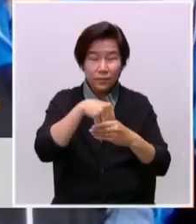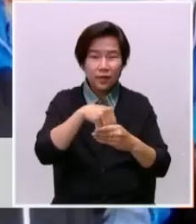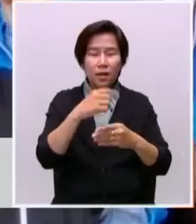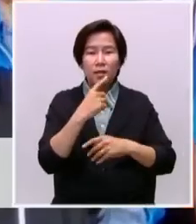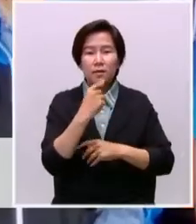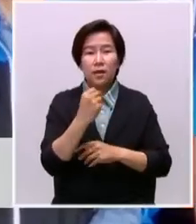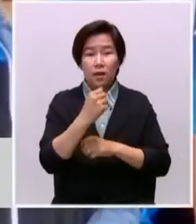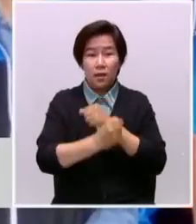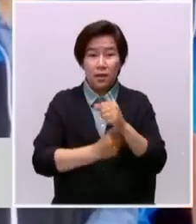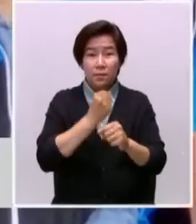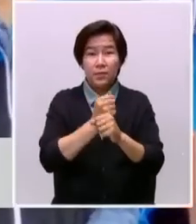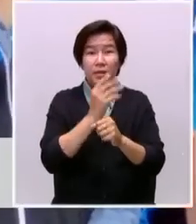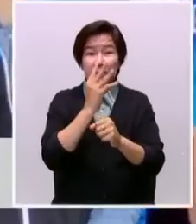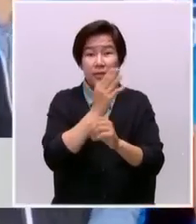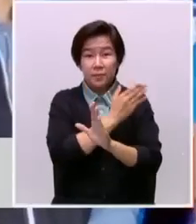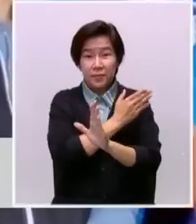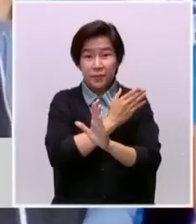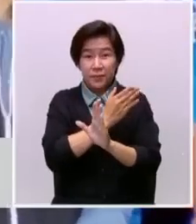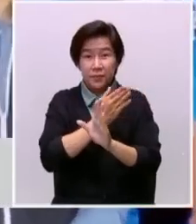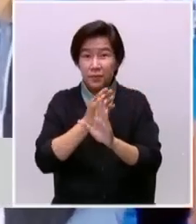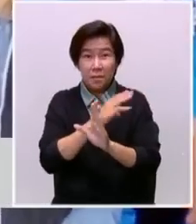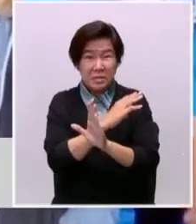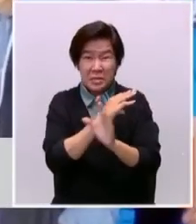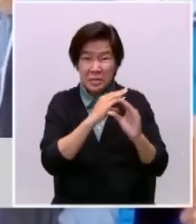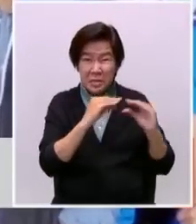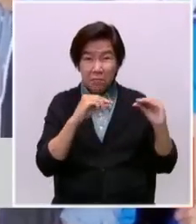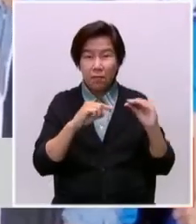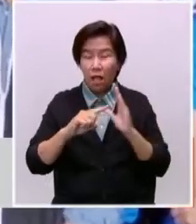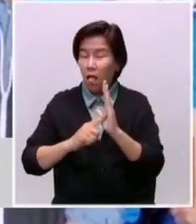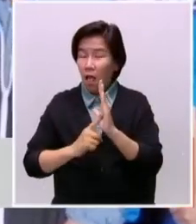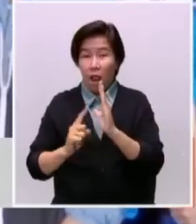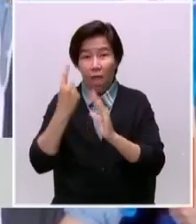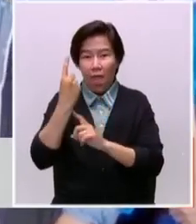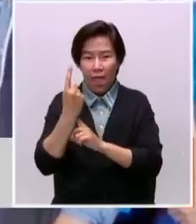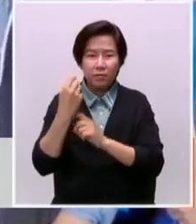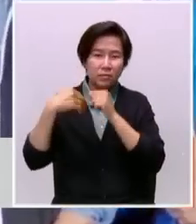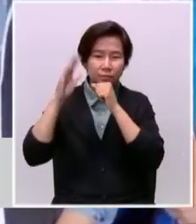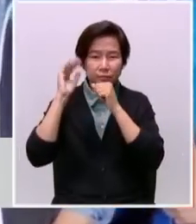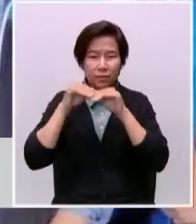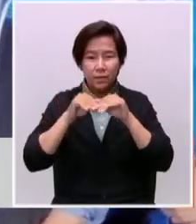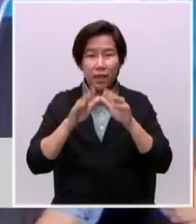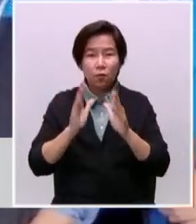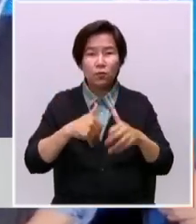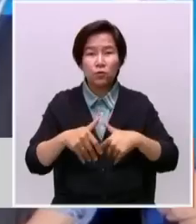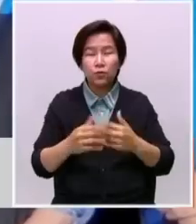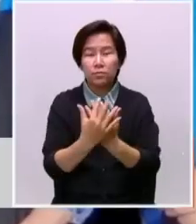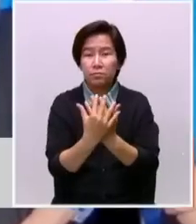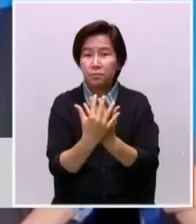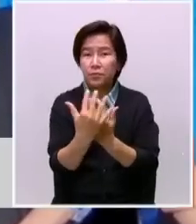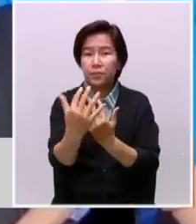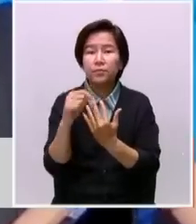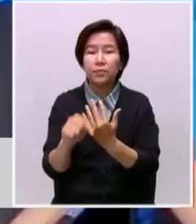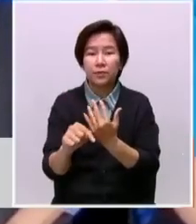ที่ลาออกจเป็นสเว้นวรรคงานการเมืองท่ามกลางประชาชนที่มารอรับฟังการปราศรัยจำนวนมากนะ